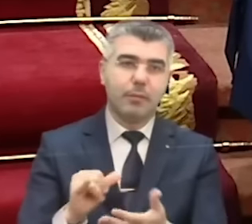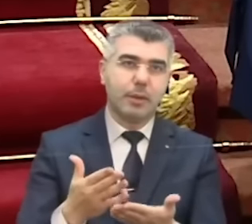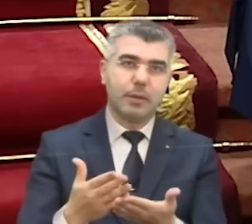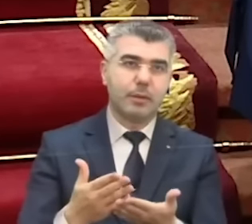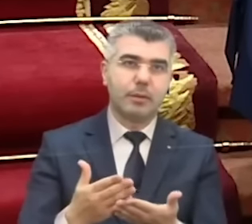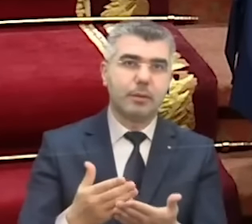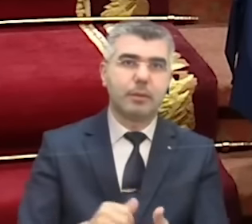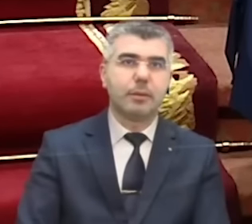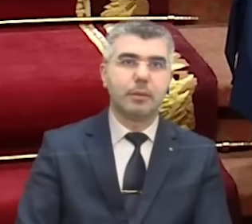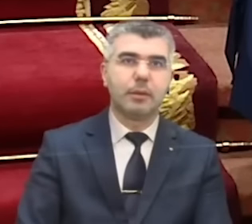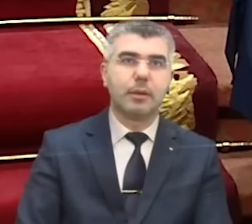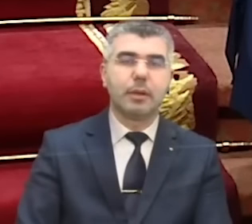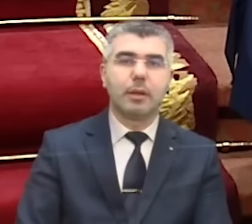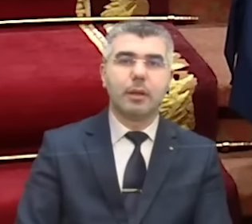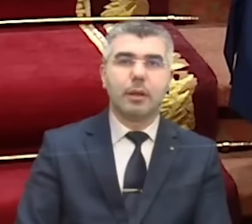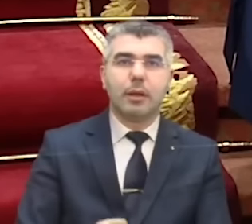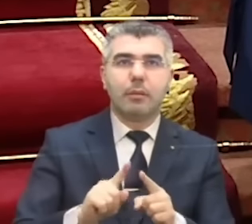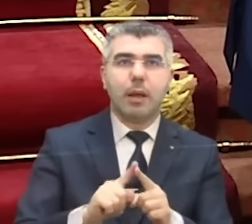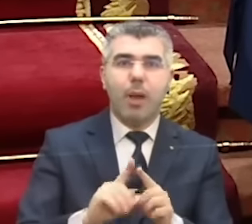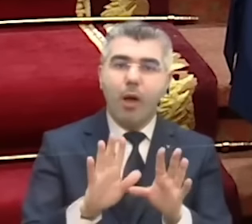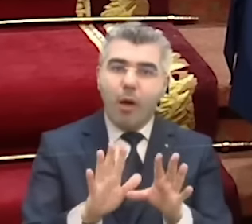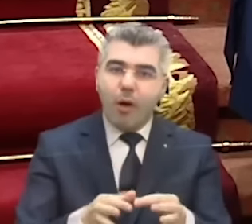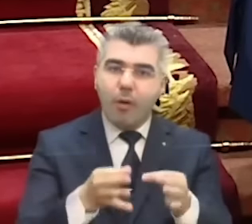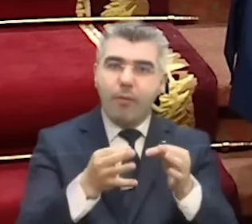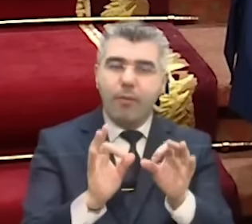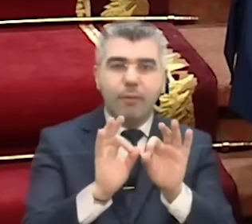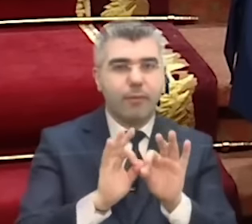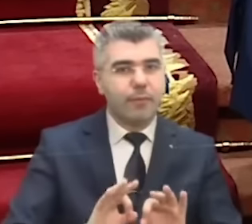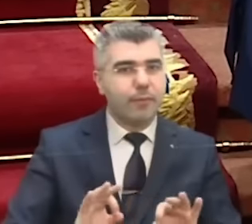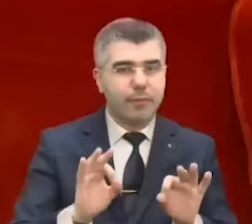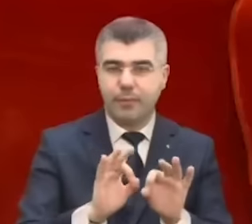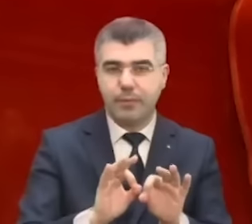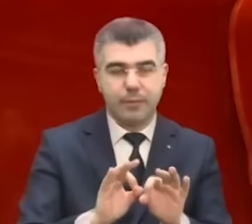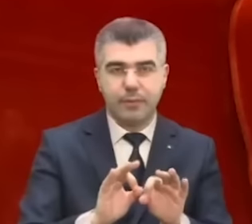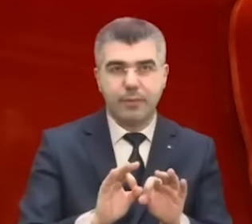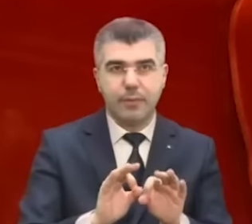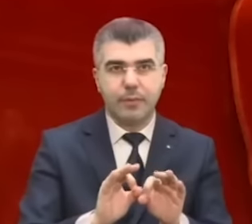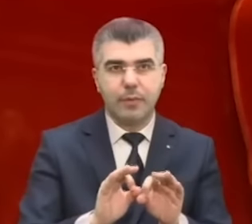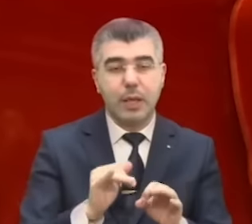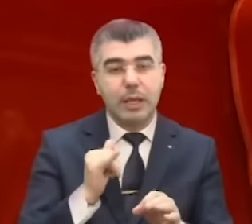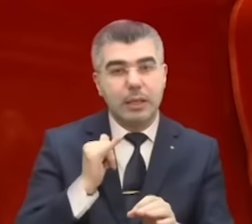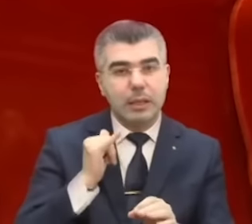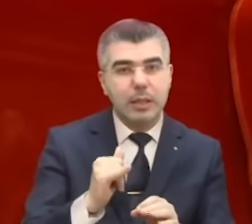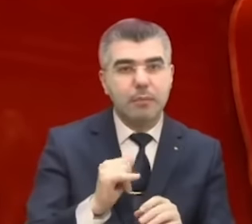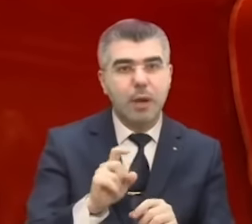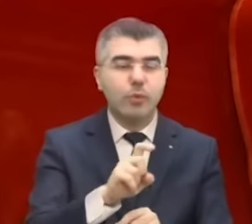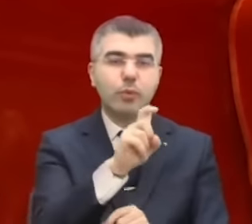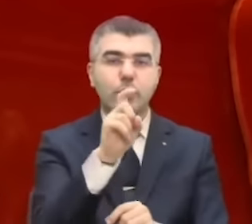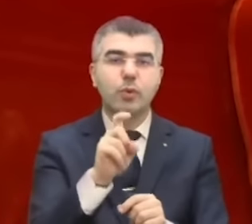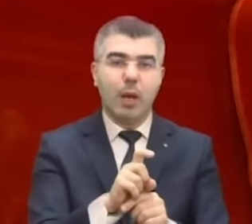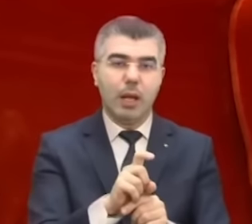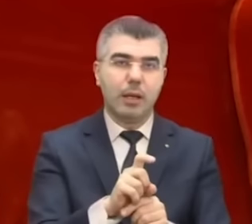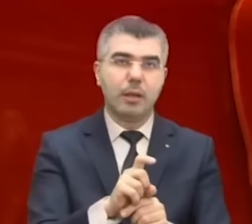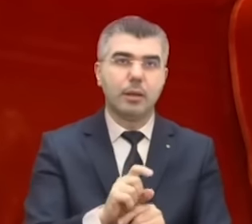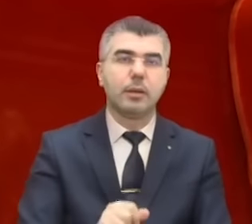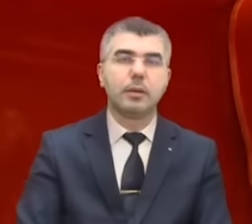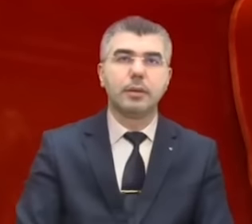اليوم اللي يمكن لنا تقول راه عندنا الحل، ولكن ودائما تبقى السؤال واش هذه